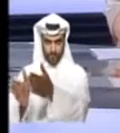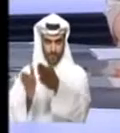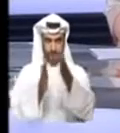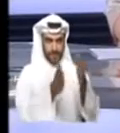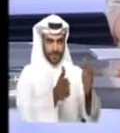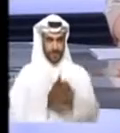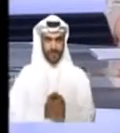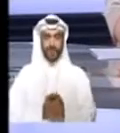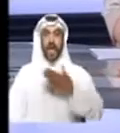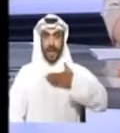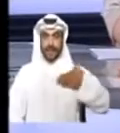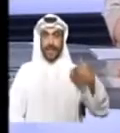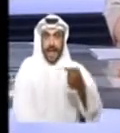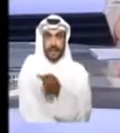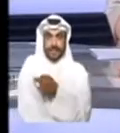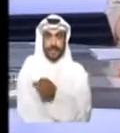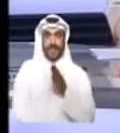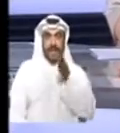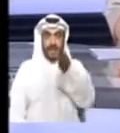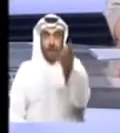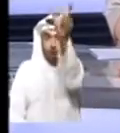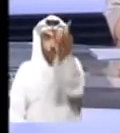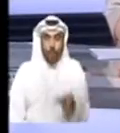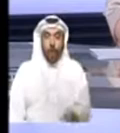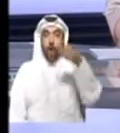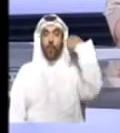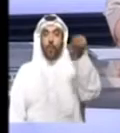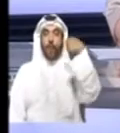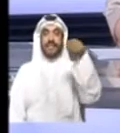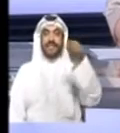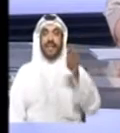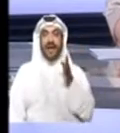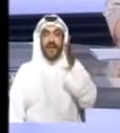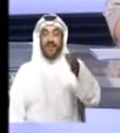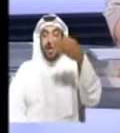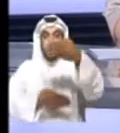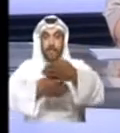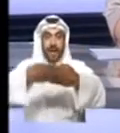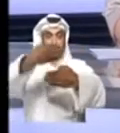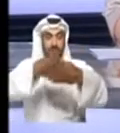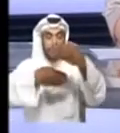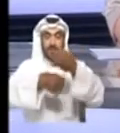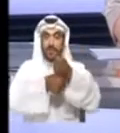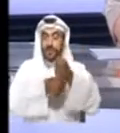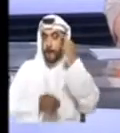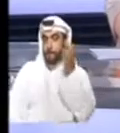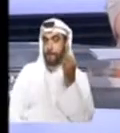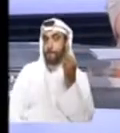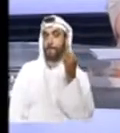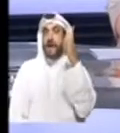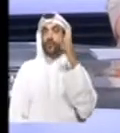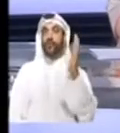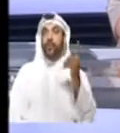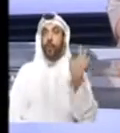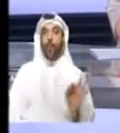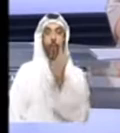وفي المجال الصحي أيضا، قام وزير الصحة الدكتور جمال الحربي بوضع حجر الأساس لمشروع مستشفى الضمان الصحي للوافدين